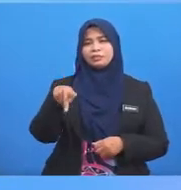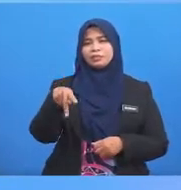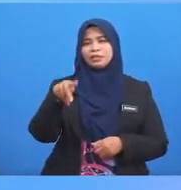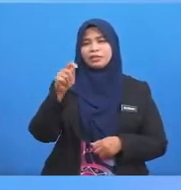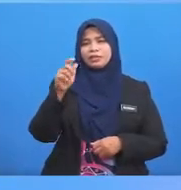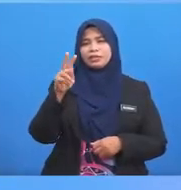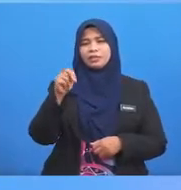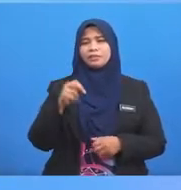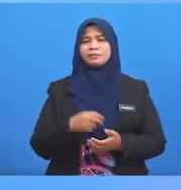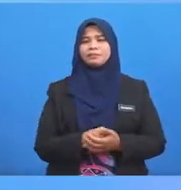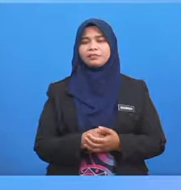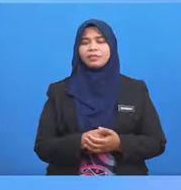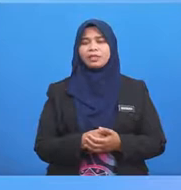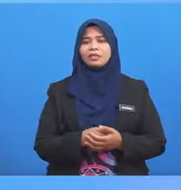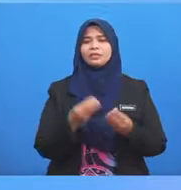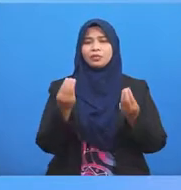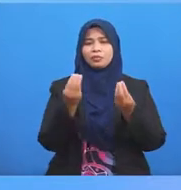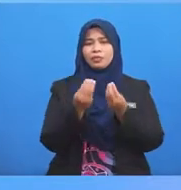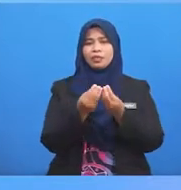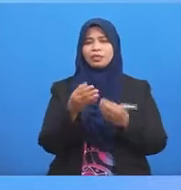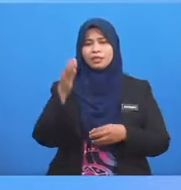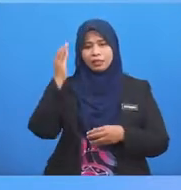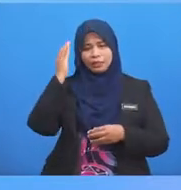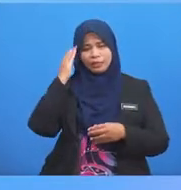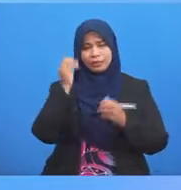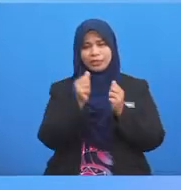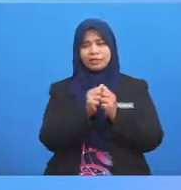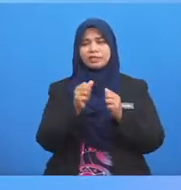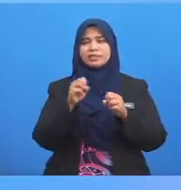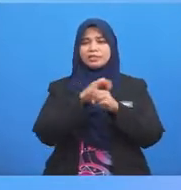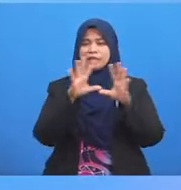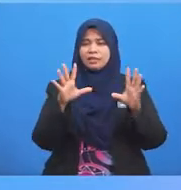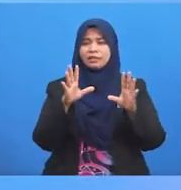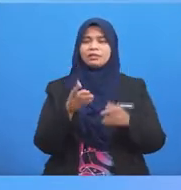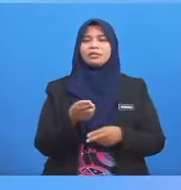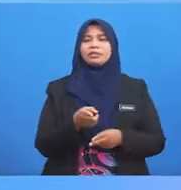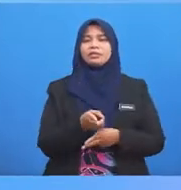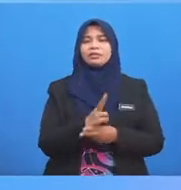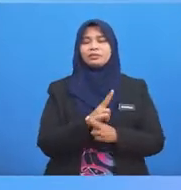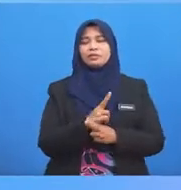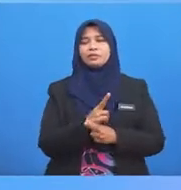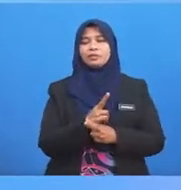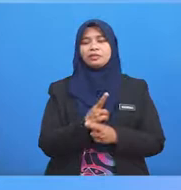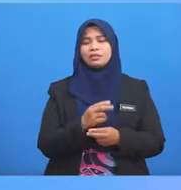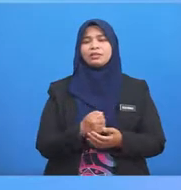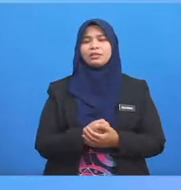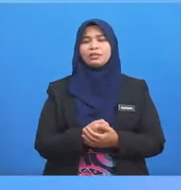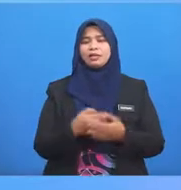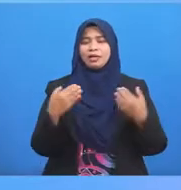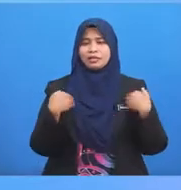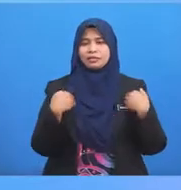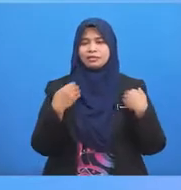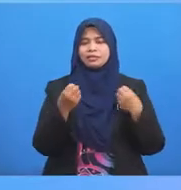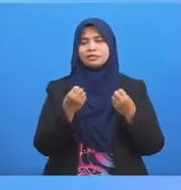kadar diketahui dengan jelas. Contohnya, hutang anak saudara Encik Ali tadi